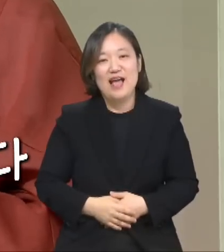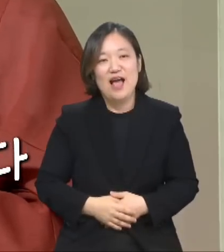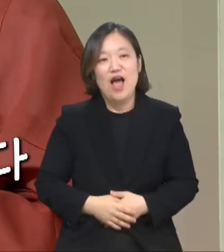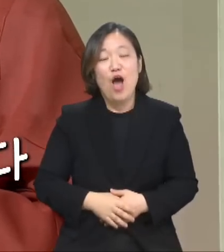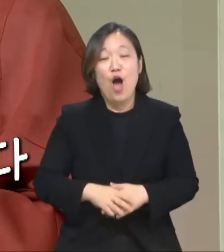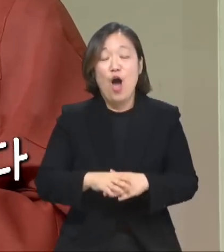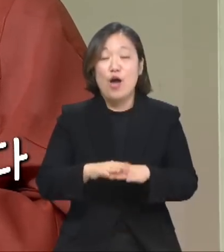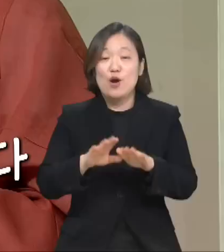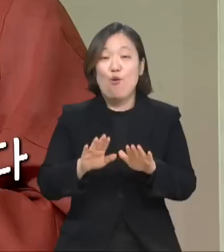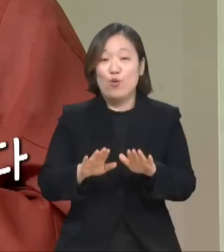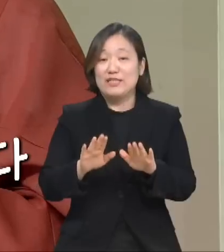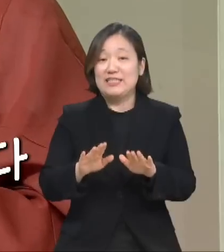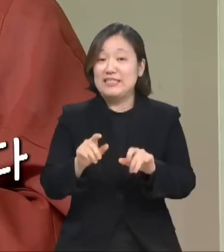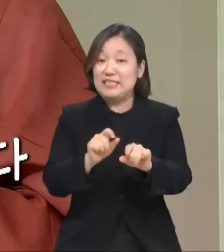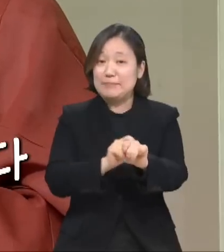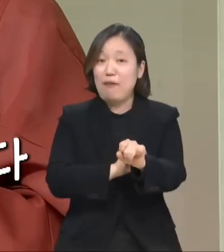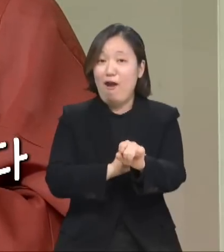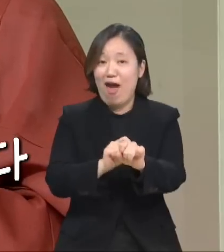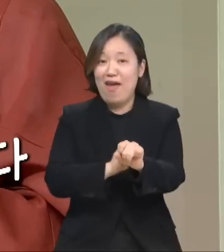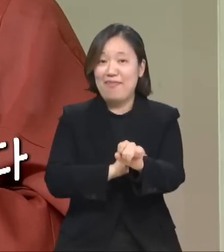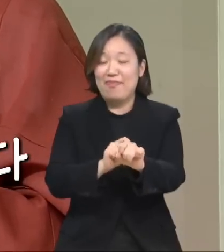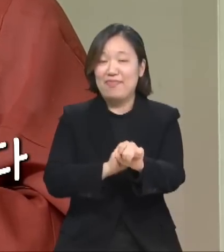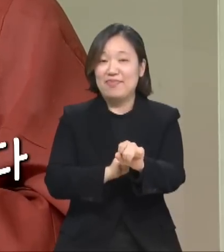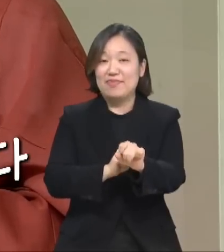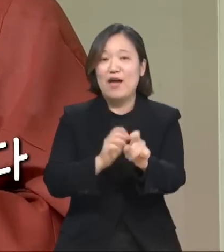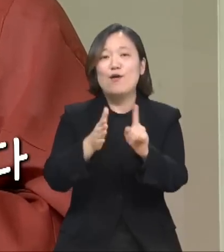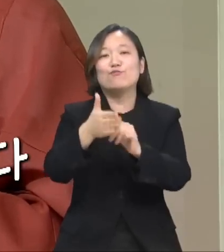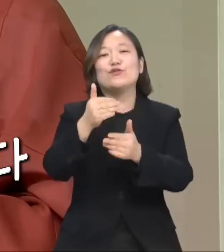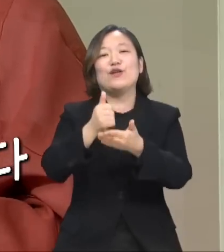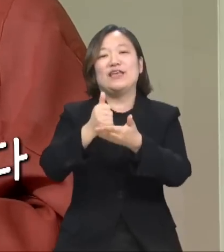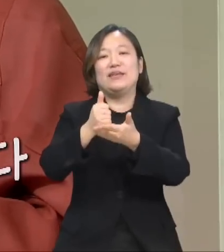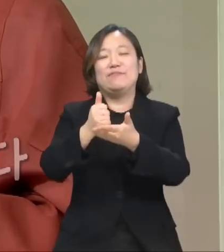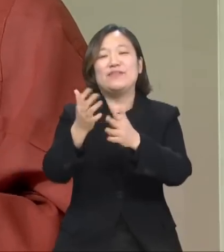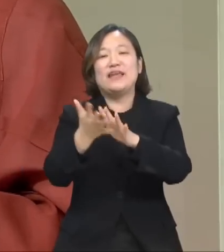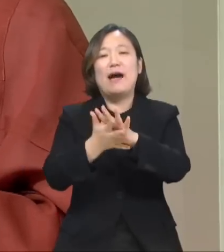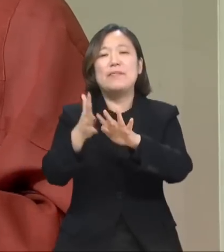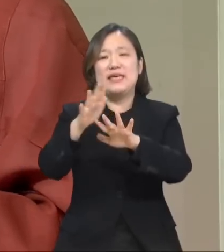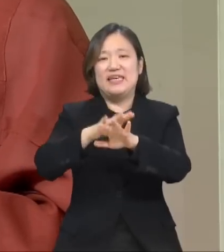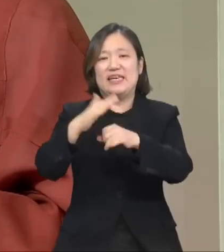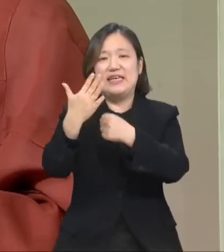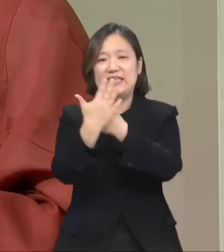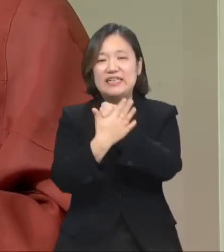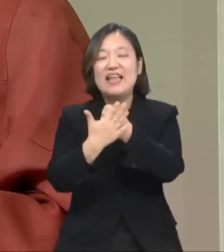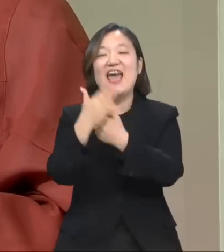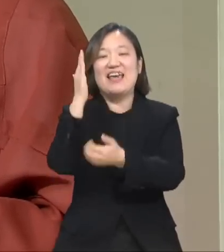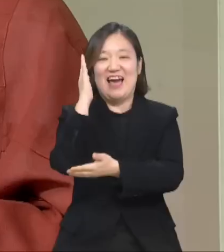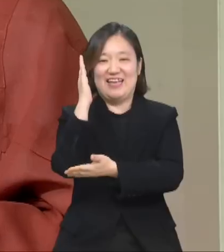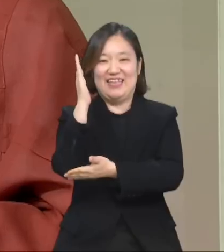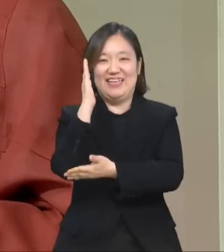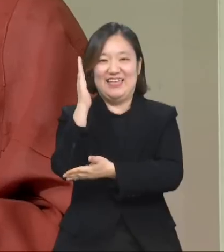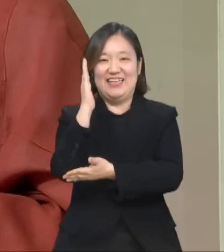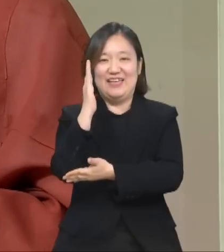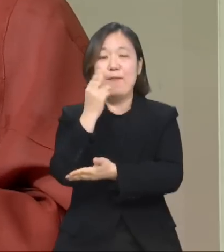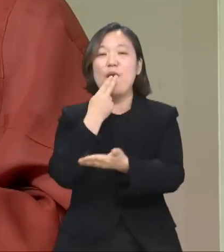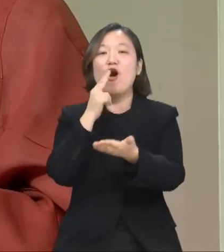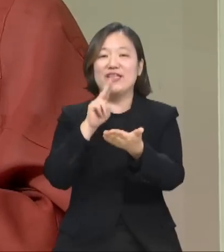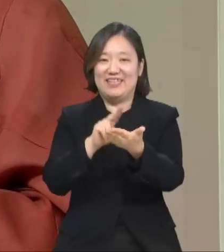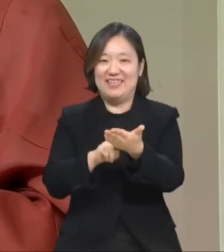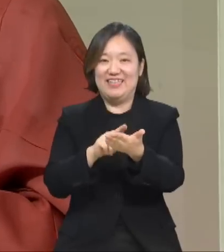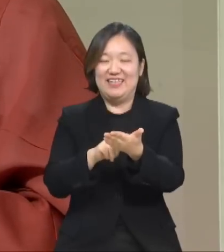애청자 분의 또 특별한 가피 이야기가 담겨져 있는 편지의 사연 여러분들에게